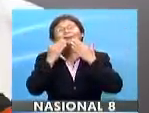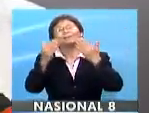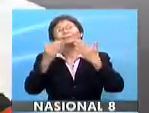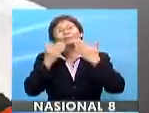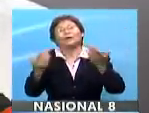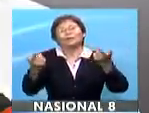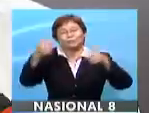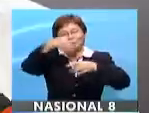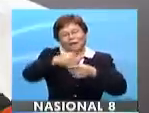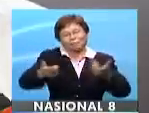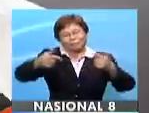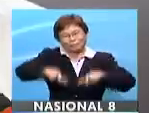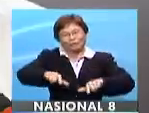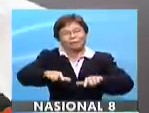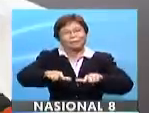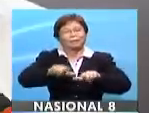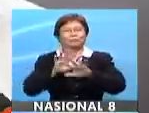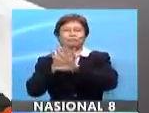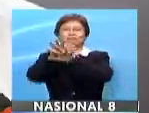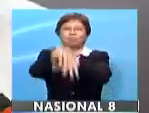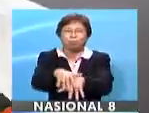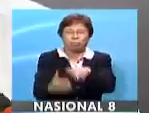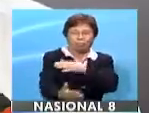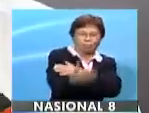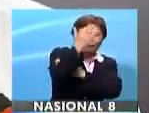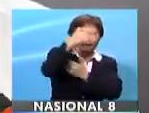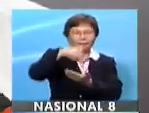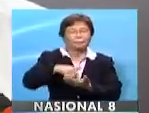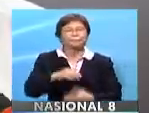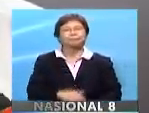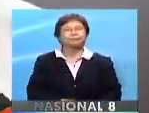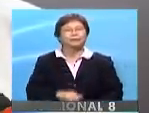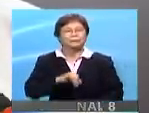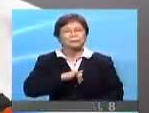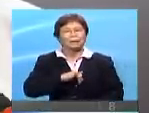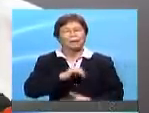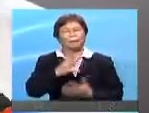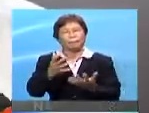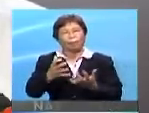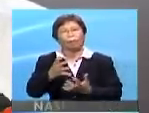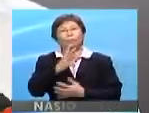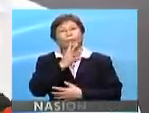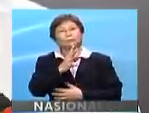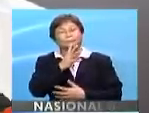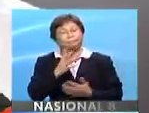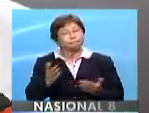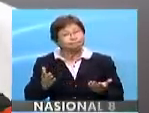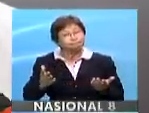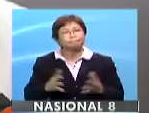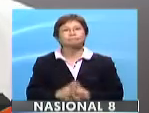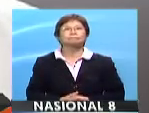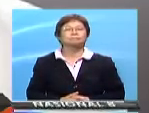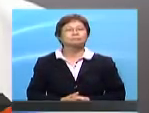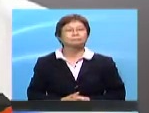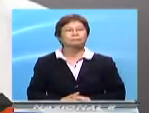insiden tragedi kejadian rempuhan pada pagi ini. Saya ingin menegaskan di sini juga